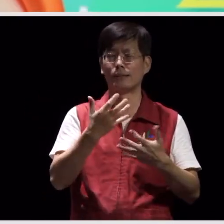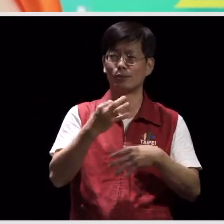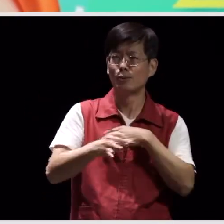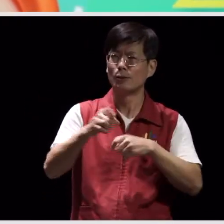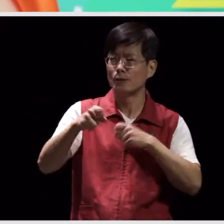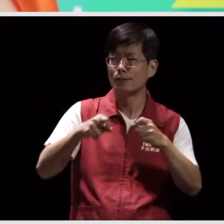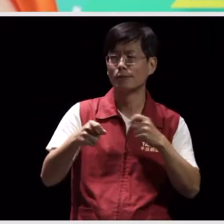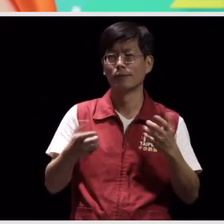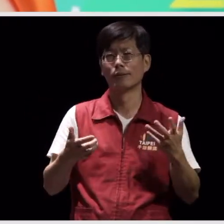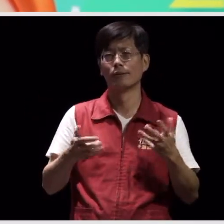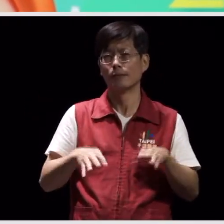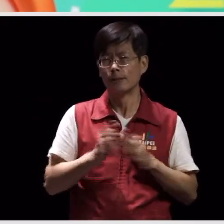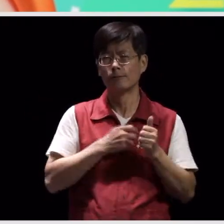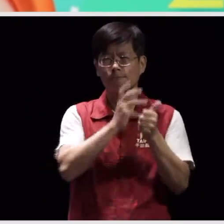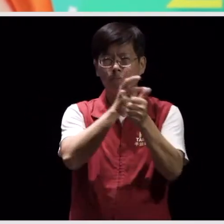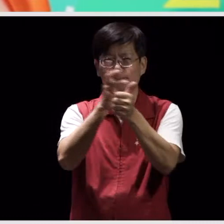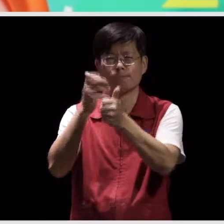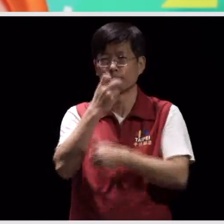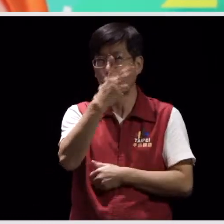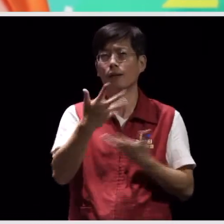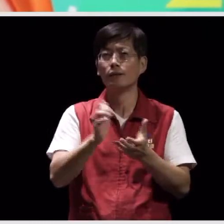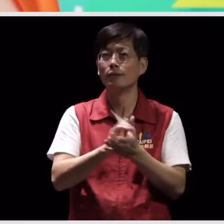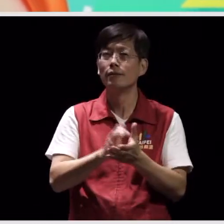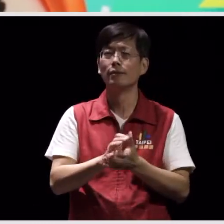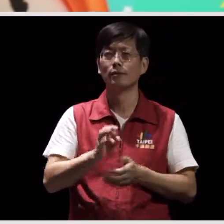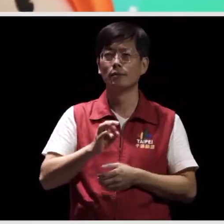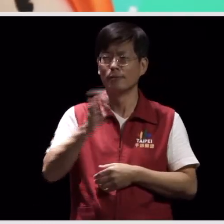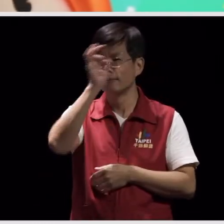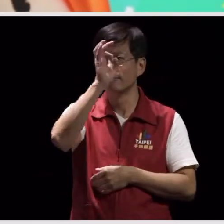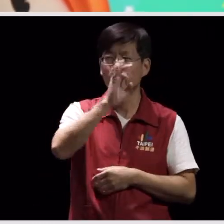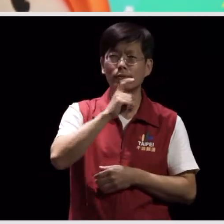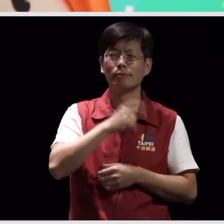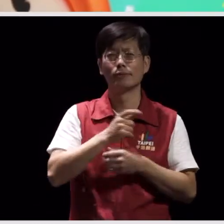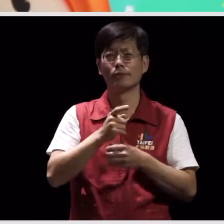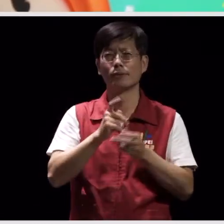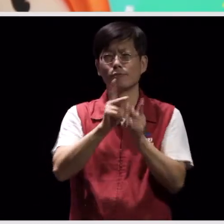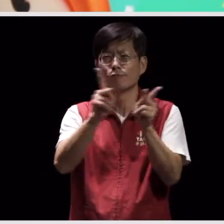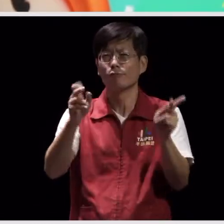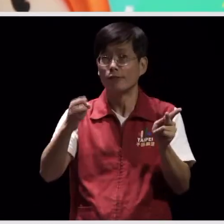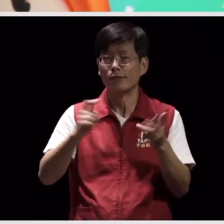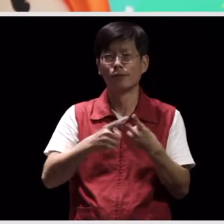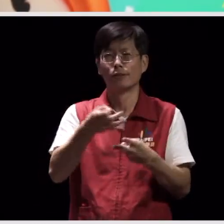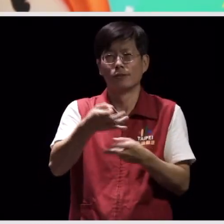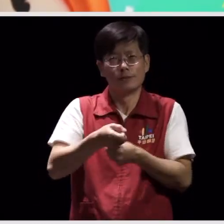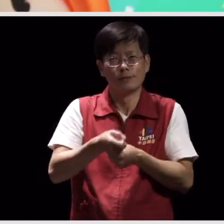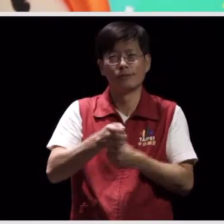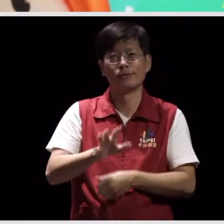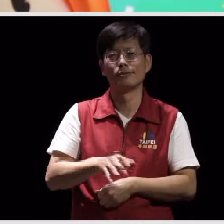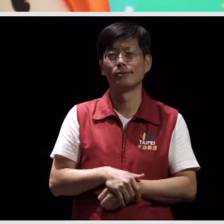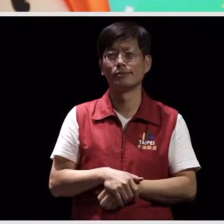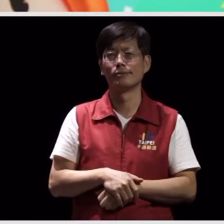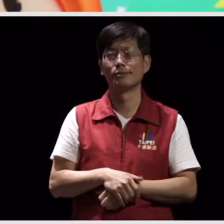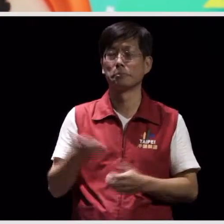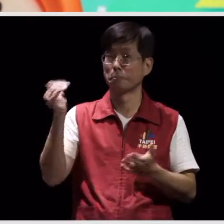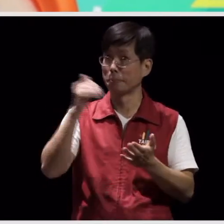嘛，他们就开始拜访很多人，然后收集很多就是跟人家借钱啊，然后甚至募款啊。于是